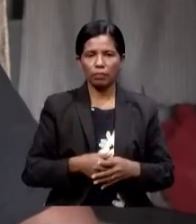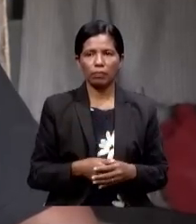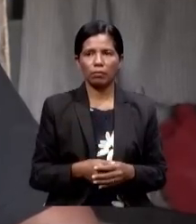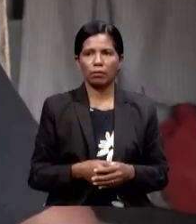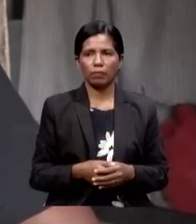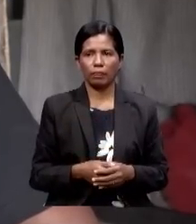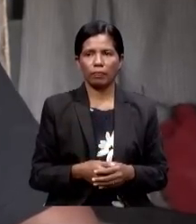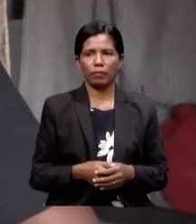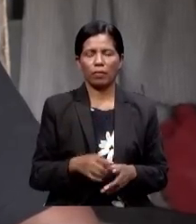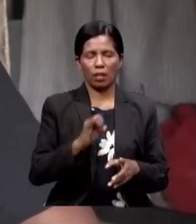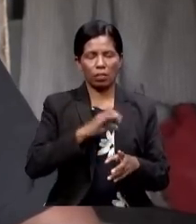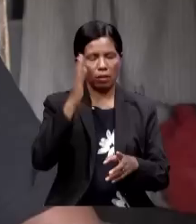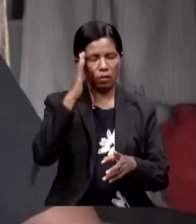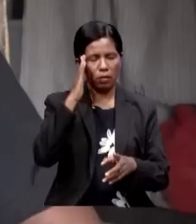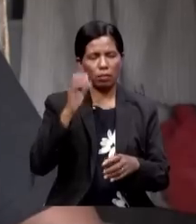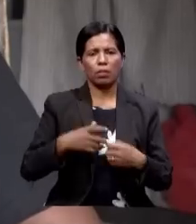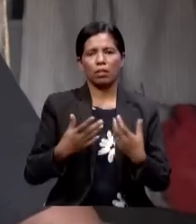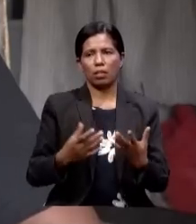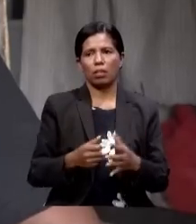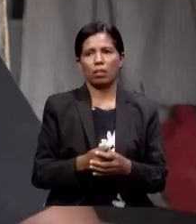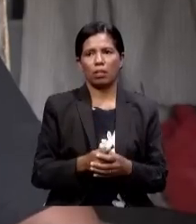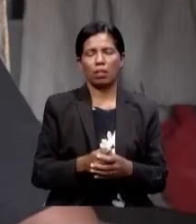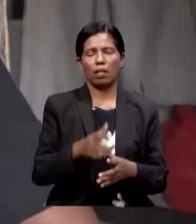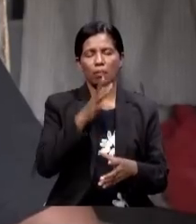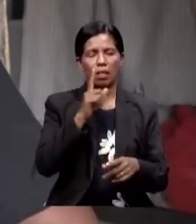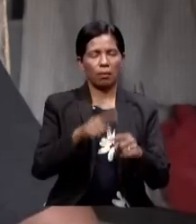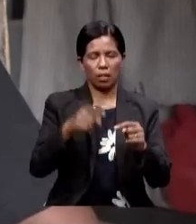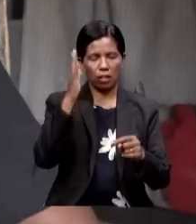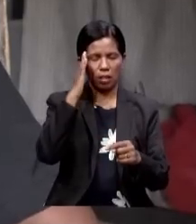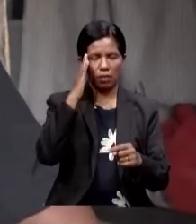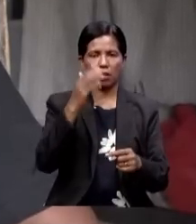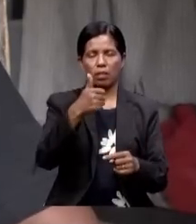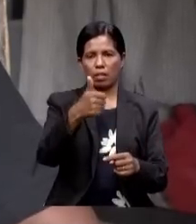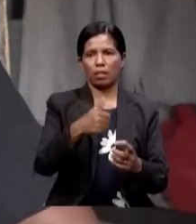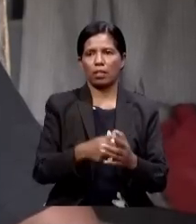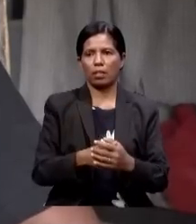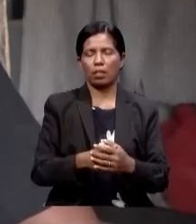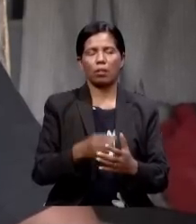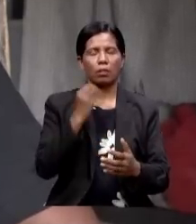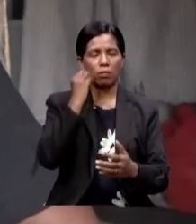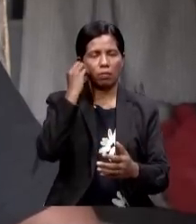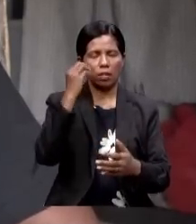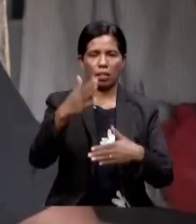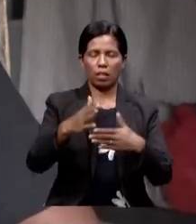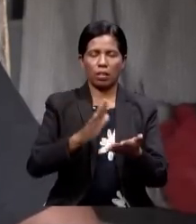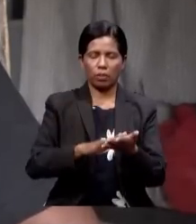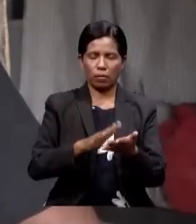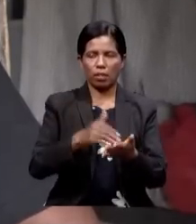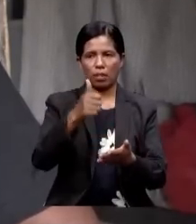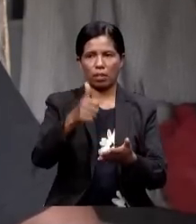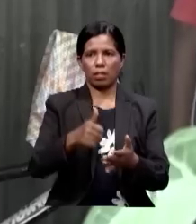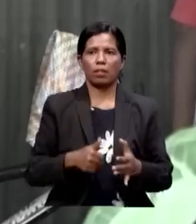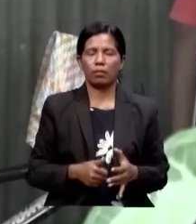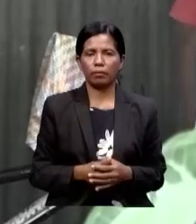Neto sera hau hanun kanu hanun sa dan malali kanu in sa dia kela amin sa iskola ne beskin dia kela mahanu ma mama ni ande